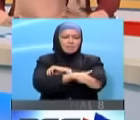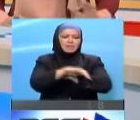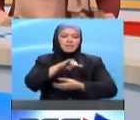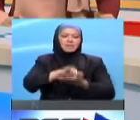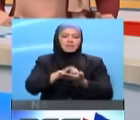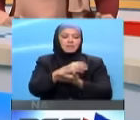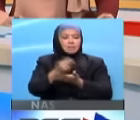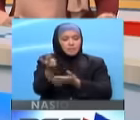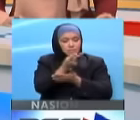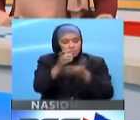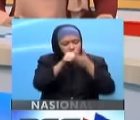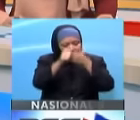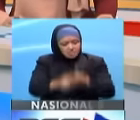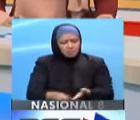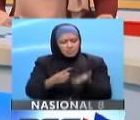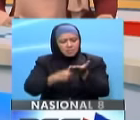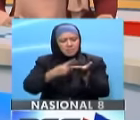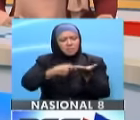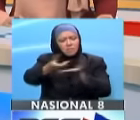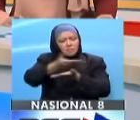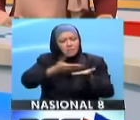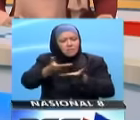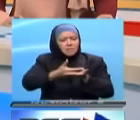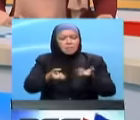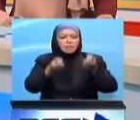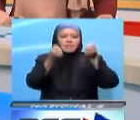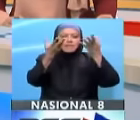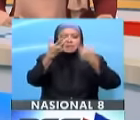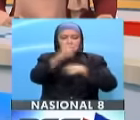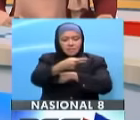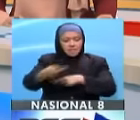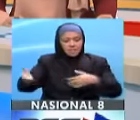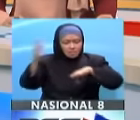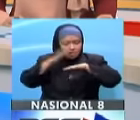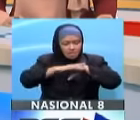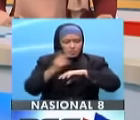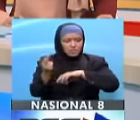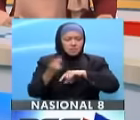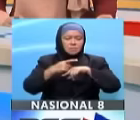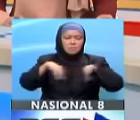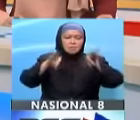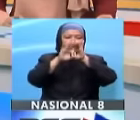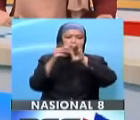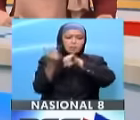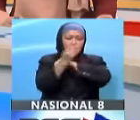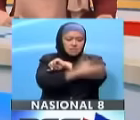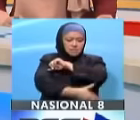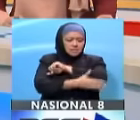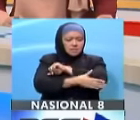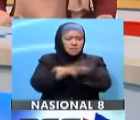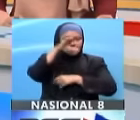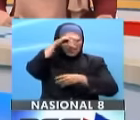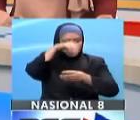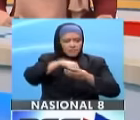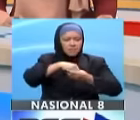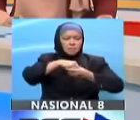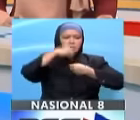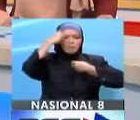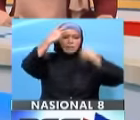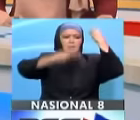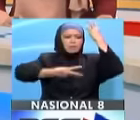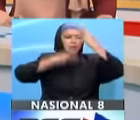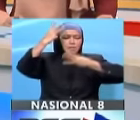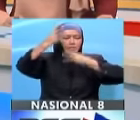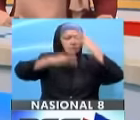dan membincangkan pelbagai perkara yang menyentuh kepentingan kedua-dua negara, khususnya mengenai kebimbangan terhadap